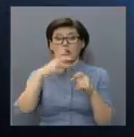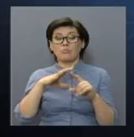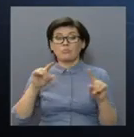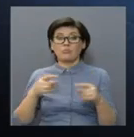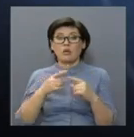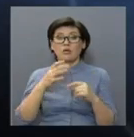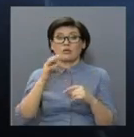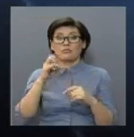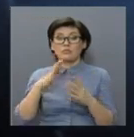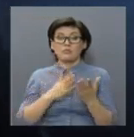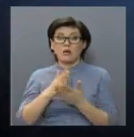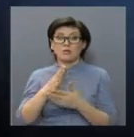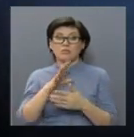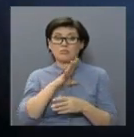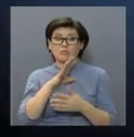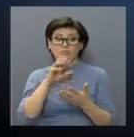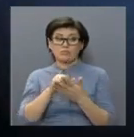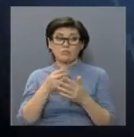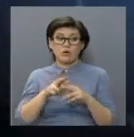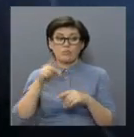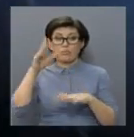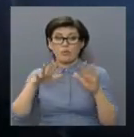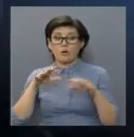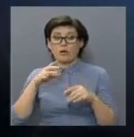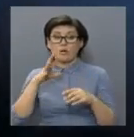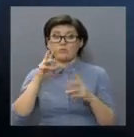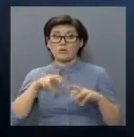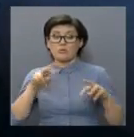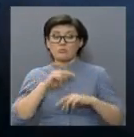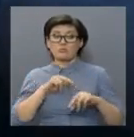түскендер салафизм бағытын ұстанған деседі. Күдіктілерге қатысты тергеу амалдары басталып кетті.